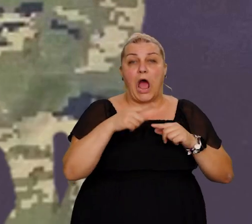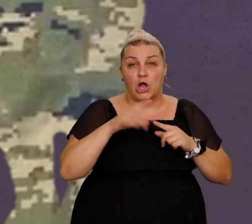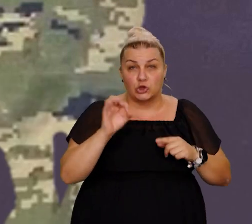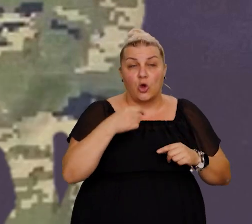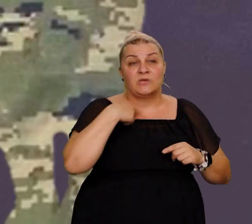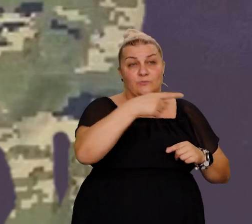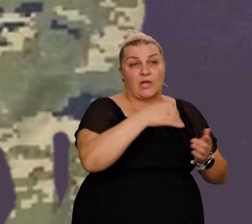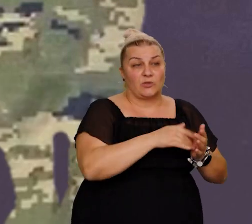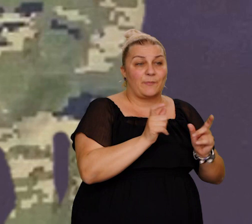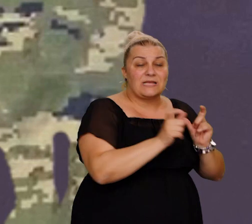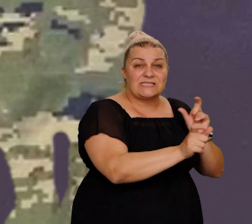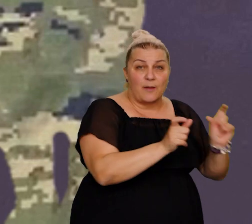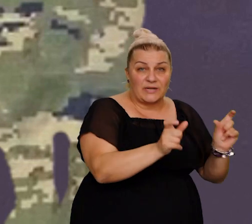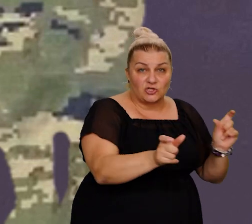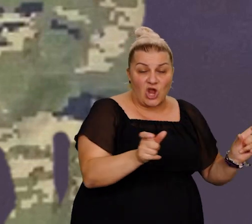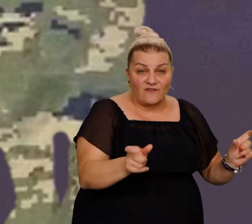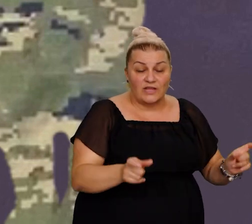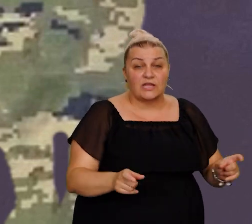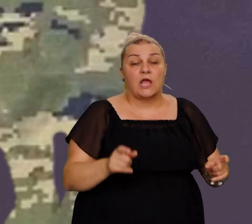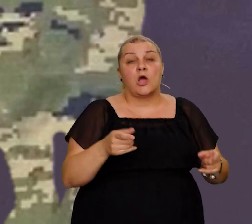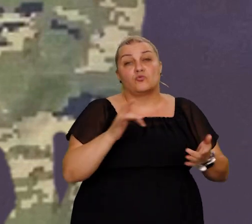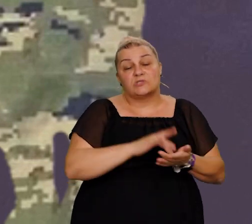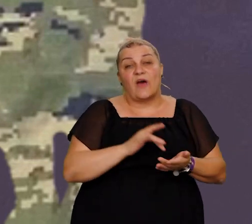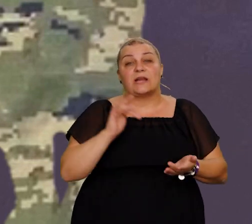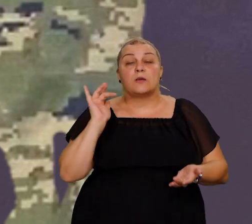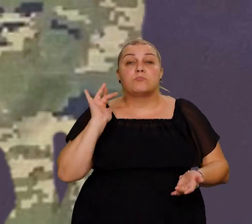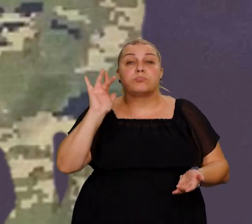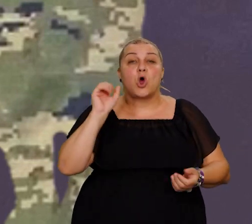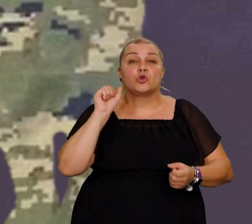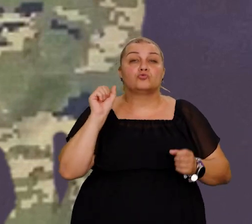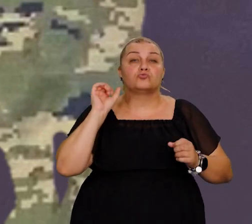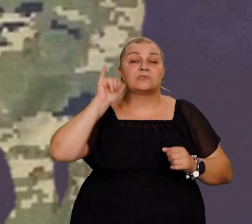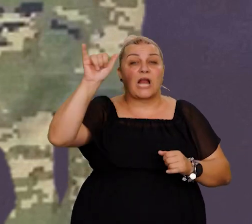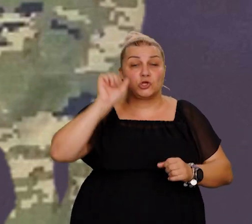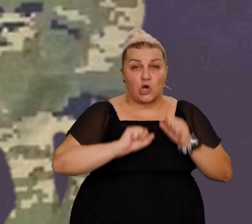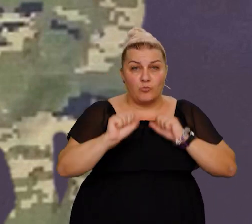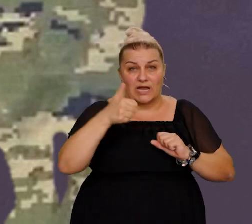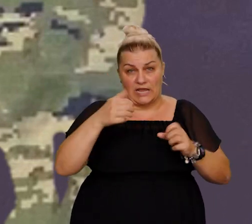gdje nam je zadatak bio zaprečavanje, odnosno protuzračna obrana jedne tenkovske grupe.